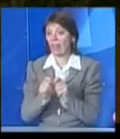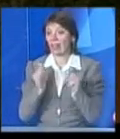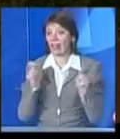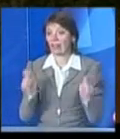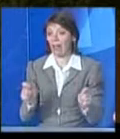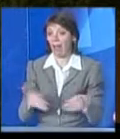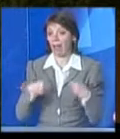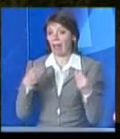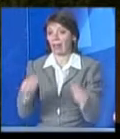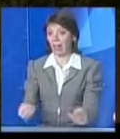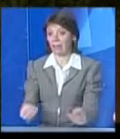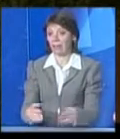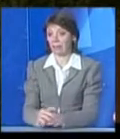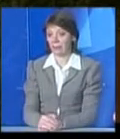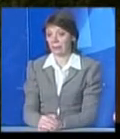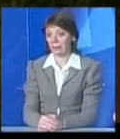Вона